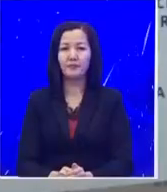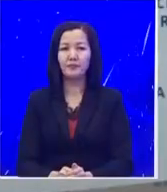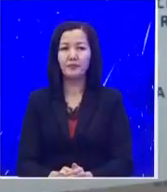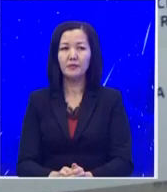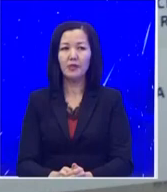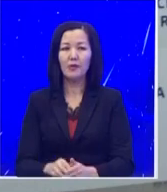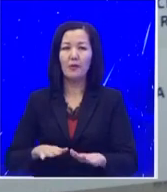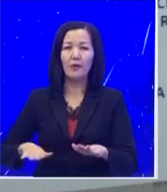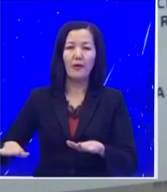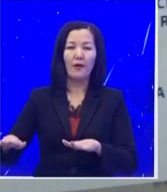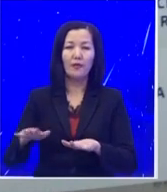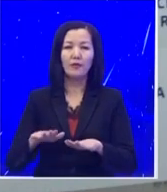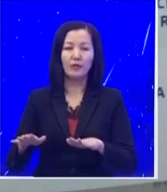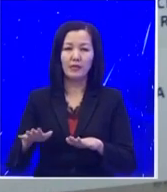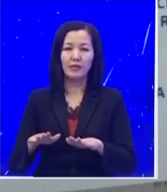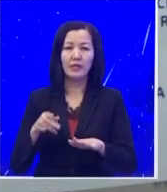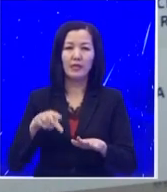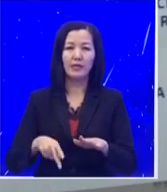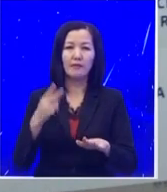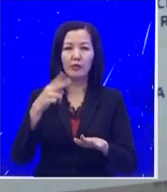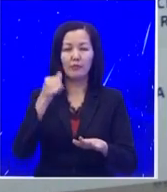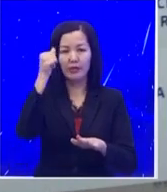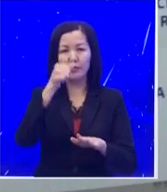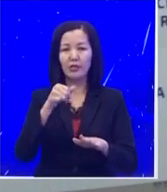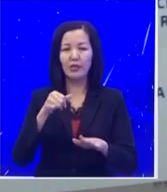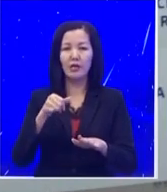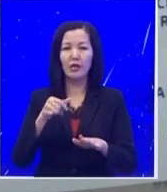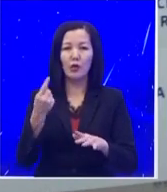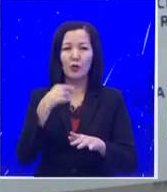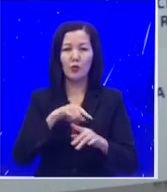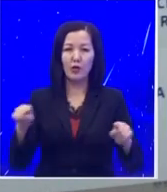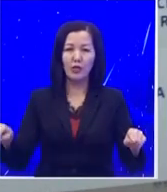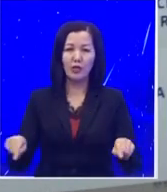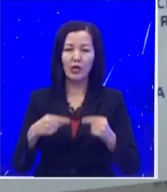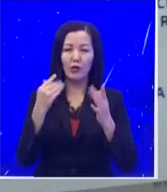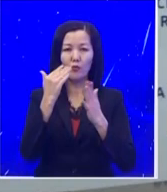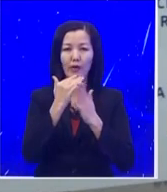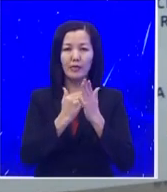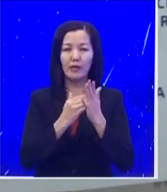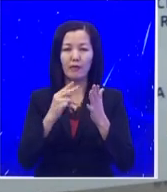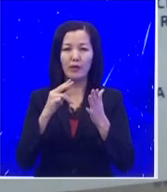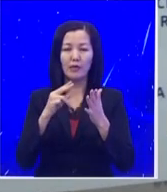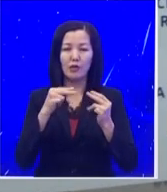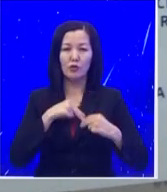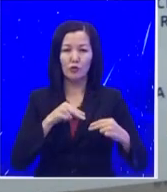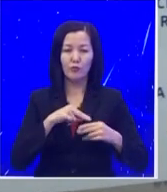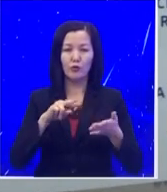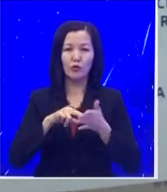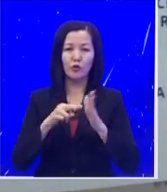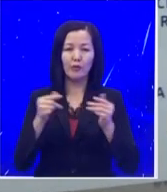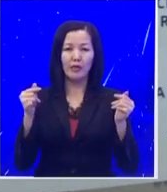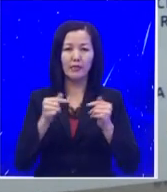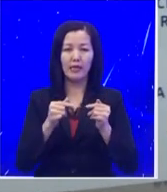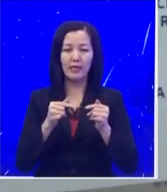алынбақ. Өңірде ағымдағы жылы рухани жаңғыру бағдарламасын іске асыруға арналған жұмыс жоспарға сәйкес Тұғырлы